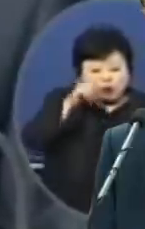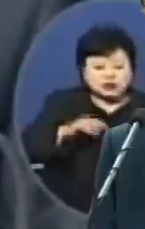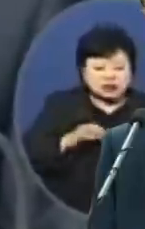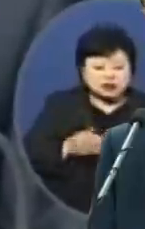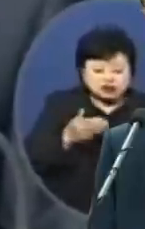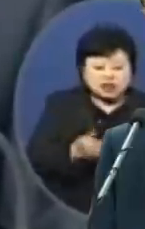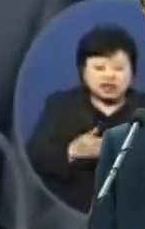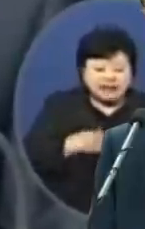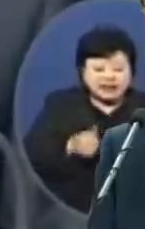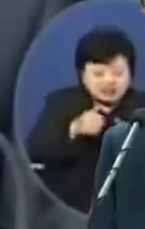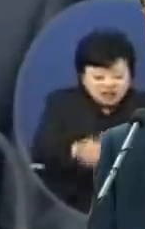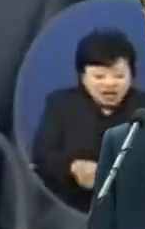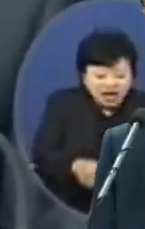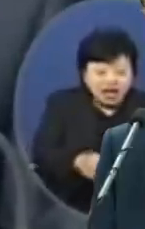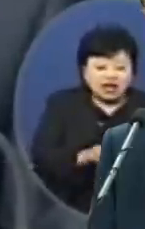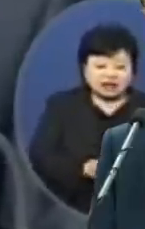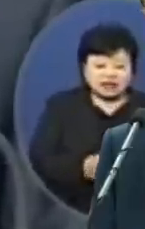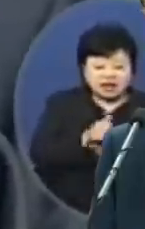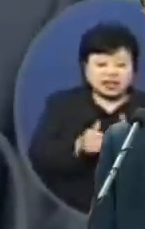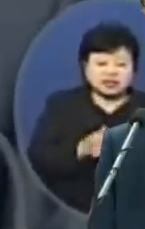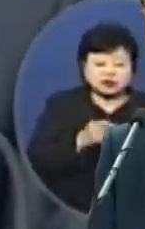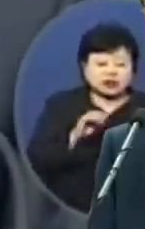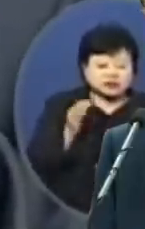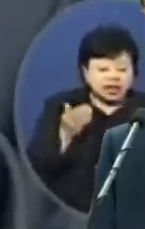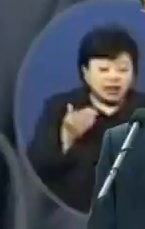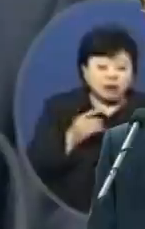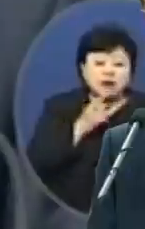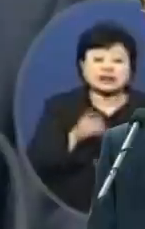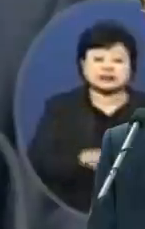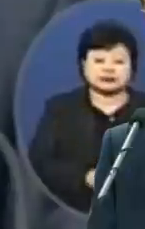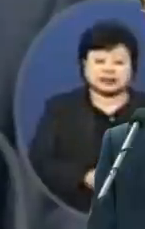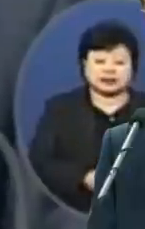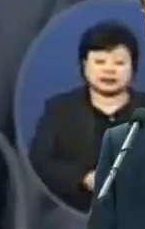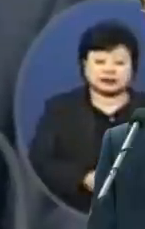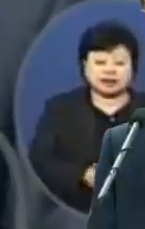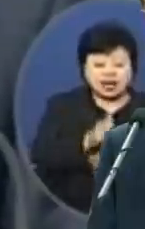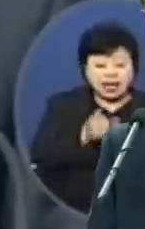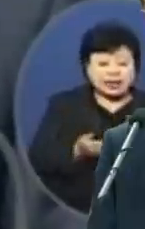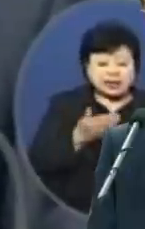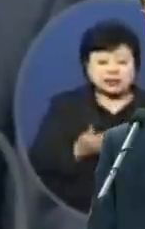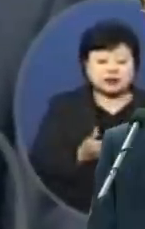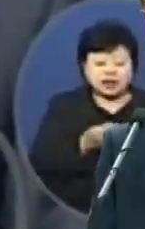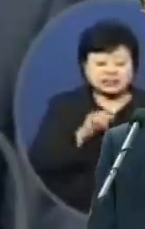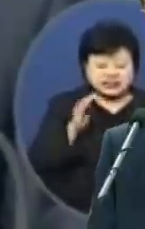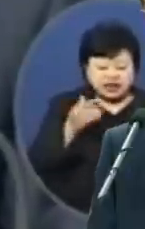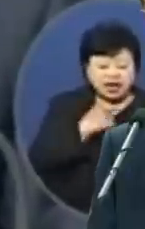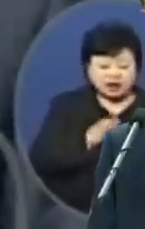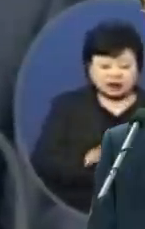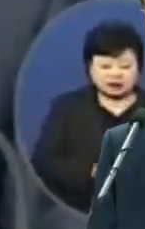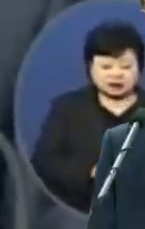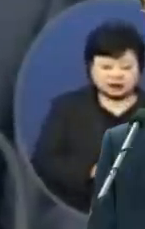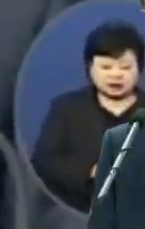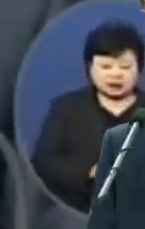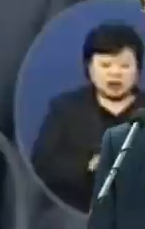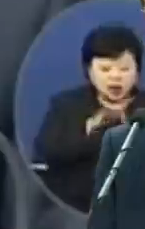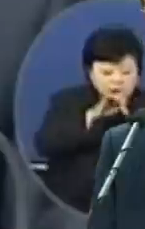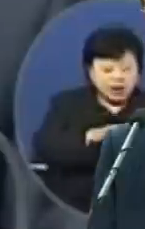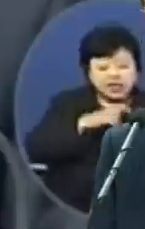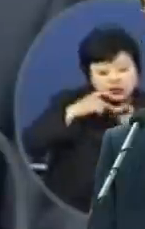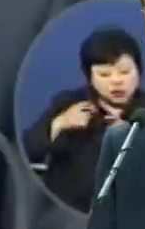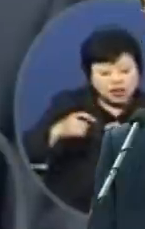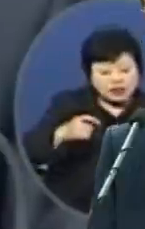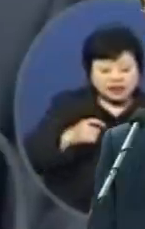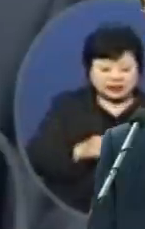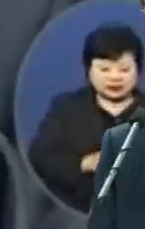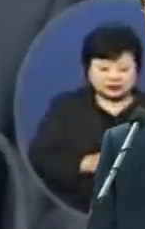내게 절하라. 언제나 하나님과 동등되라고 자꾸 하는 것입니다. 하나님과 같이 되라. 선악을 하나님